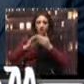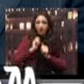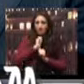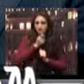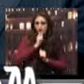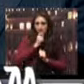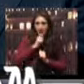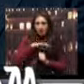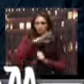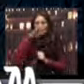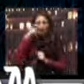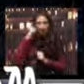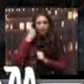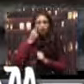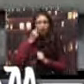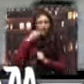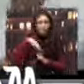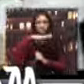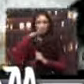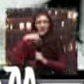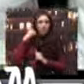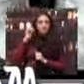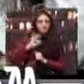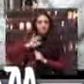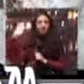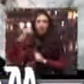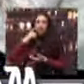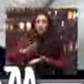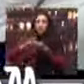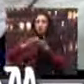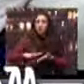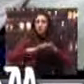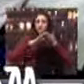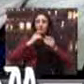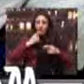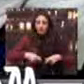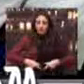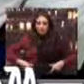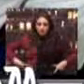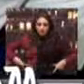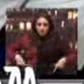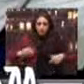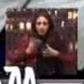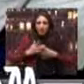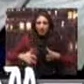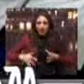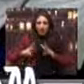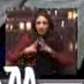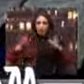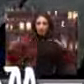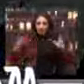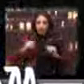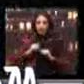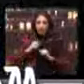البرنامج ليه جماهيرية زي برنامج واحد من الناس. مشكلة المريض دوت إن بخلاف الحصوات في كلى، إن هو مريض يعاني من تضخم بالكبد وسيولة في